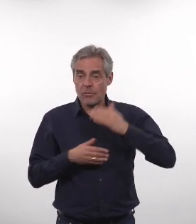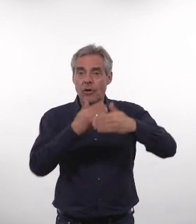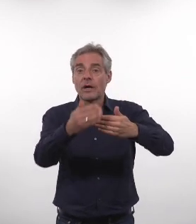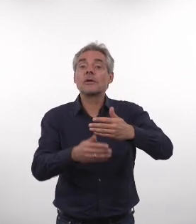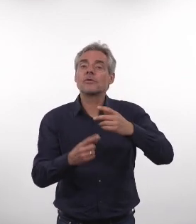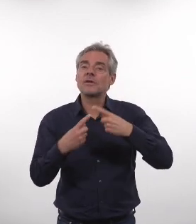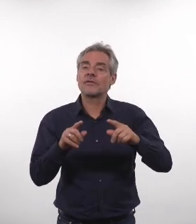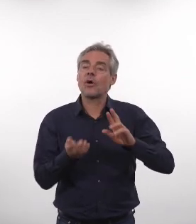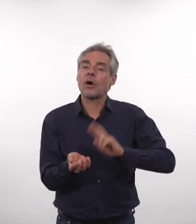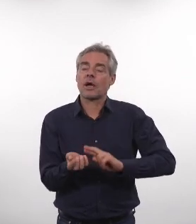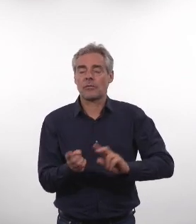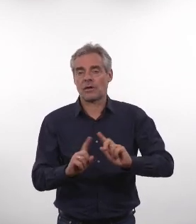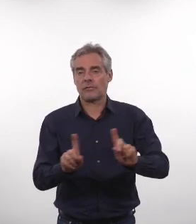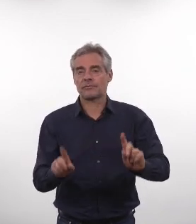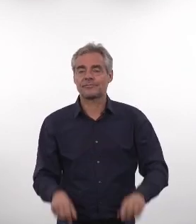plus.